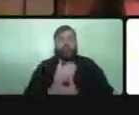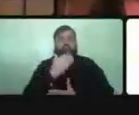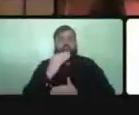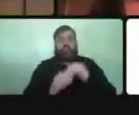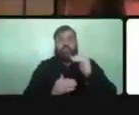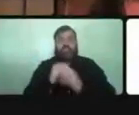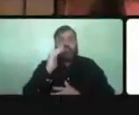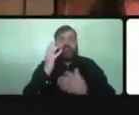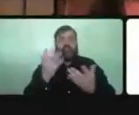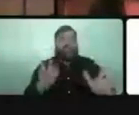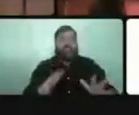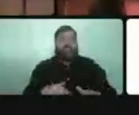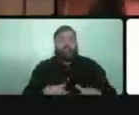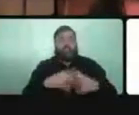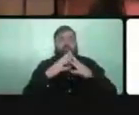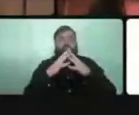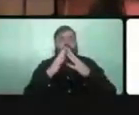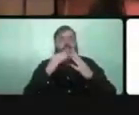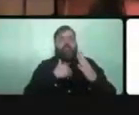Je, jengo